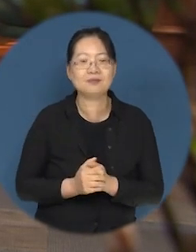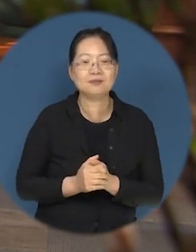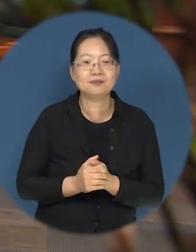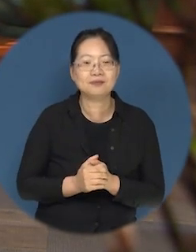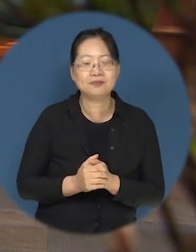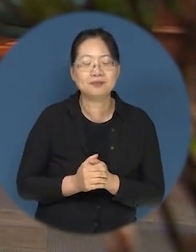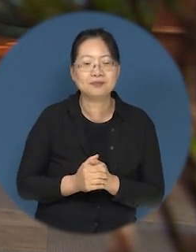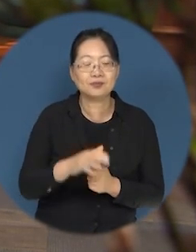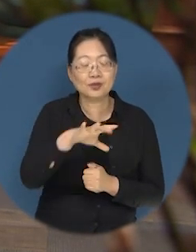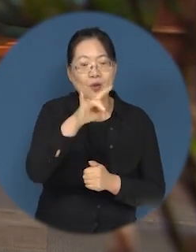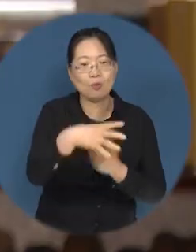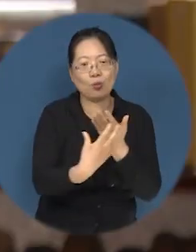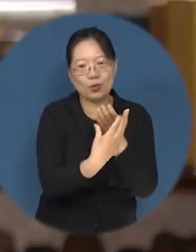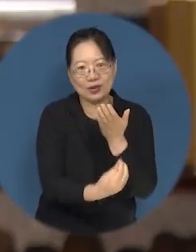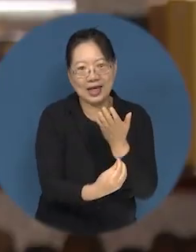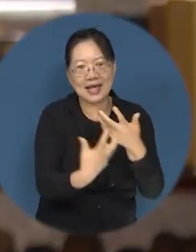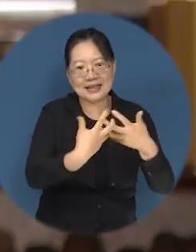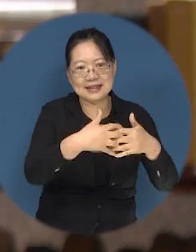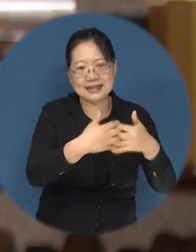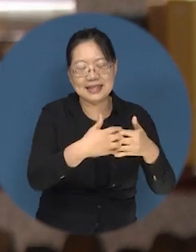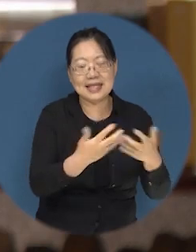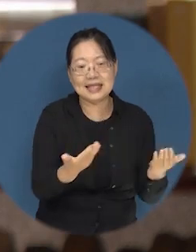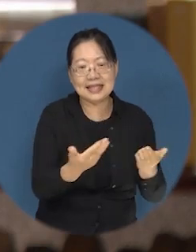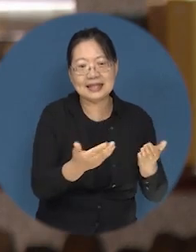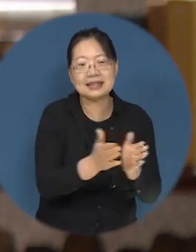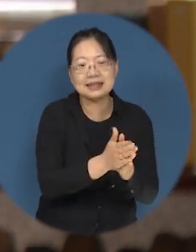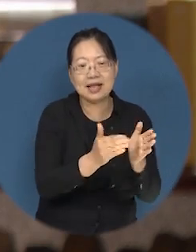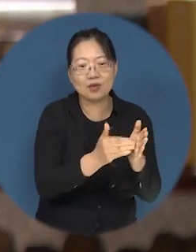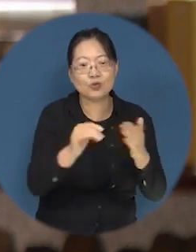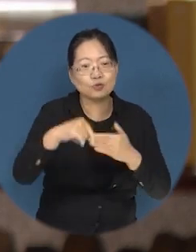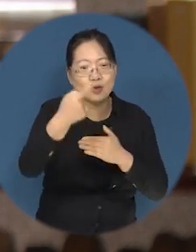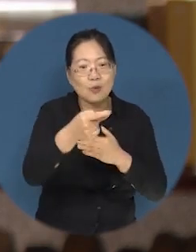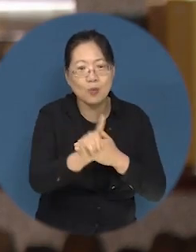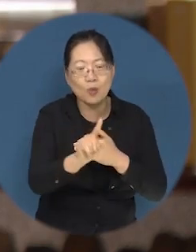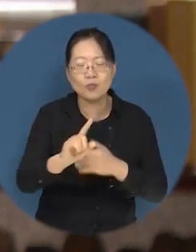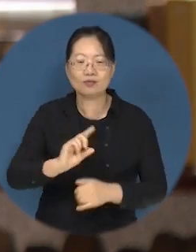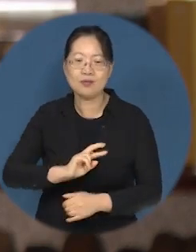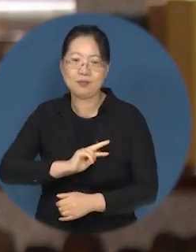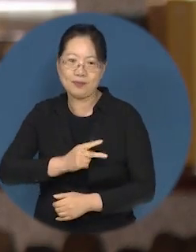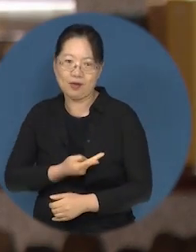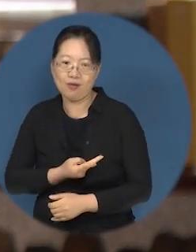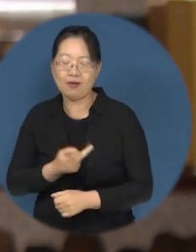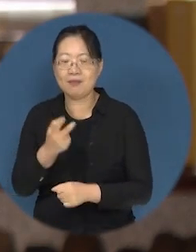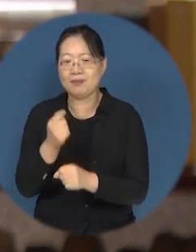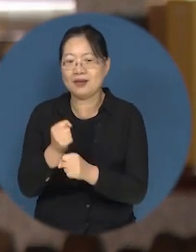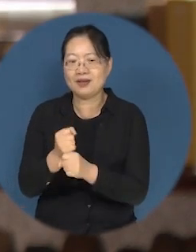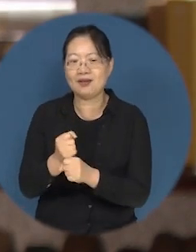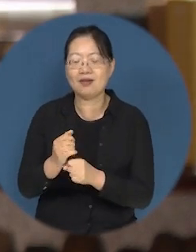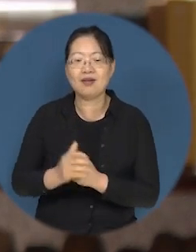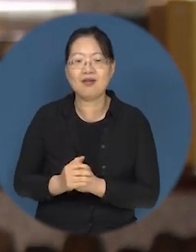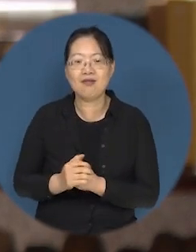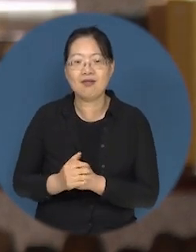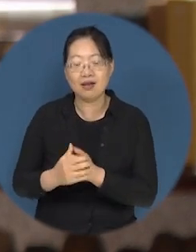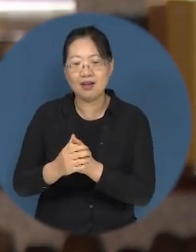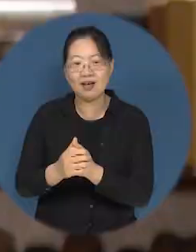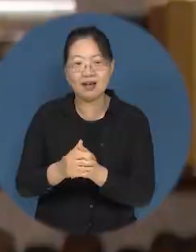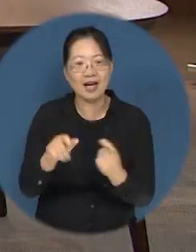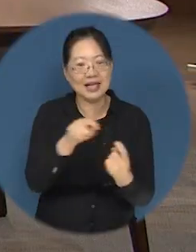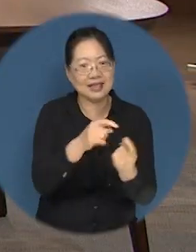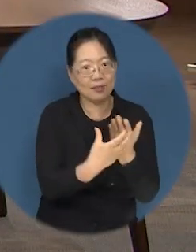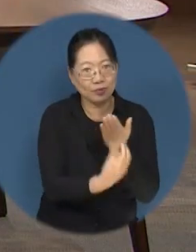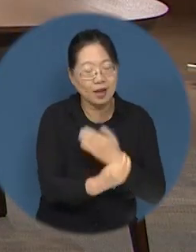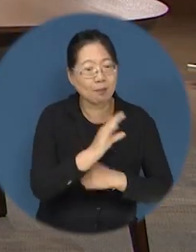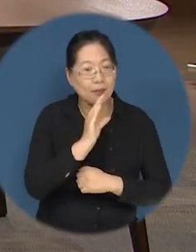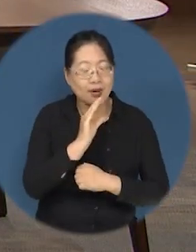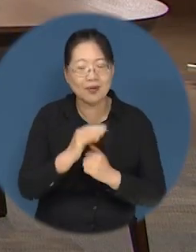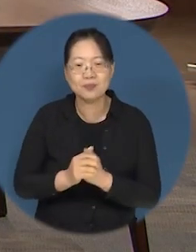그 복사를 시작하셨고 예, 예. 그다음 또 뭐 뭐를 그다음은 예. 이제 명함을 하기 시작을 했습니다. 명함 인쇄? 예.